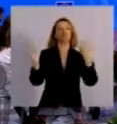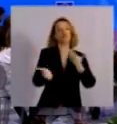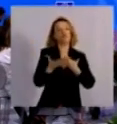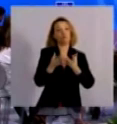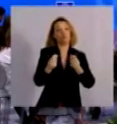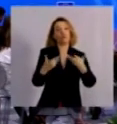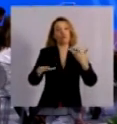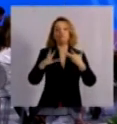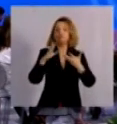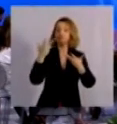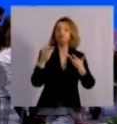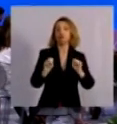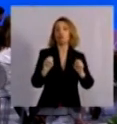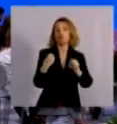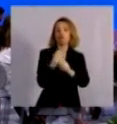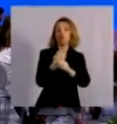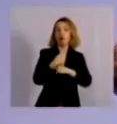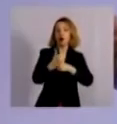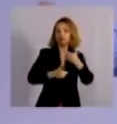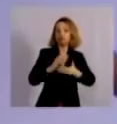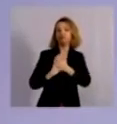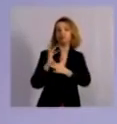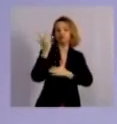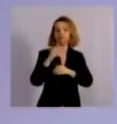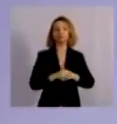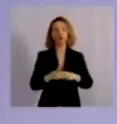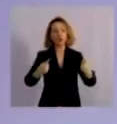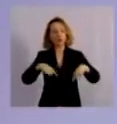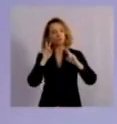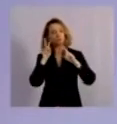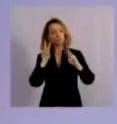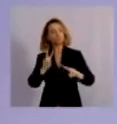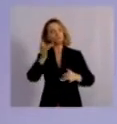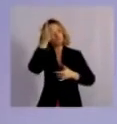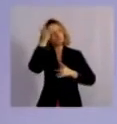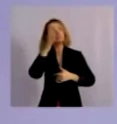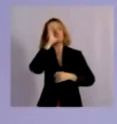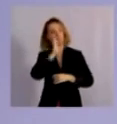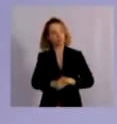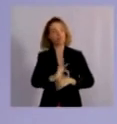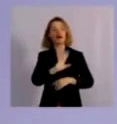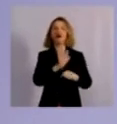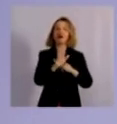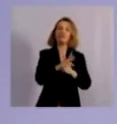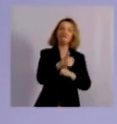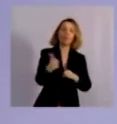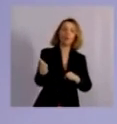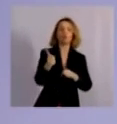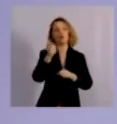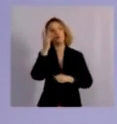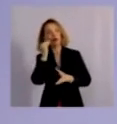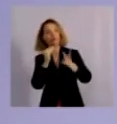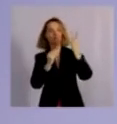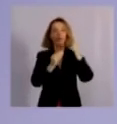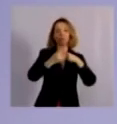και τελικά να διαπιστώσουν ότι υπάρχουν και άλλοι τρόποι να κάνει κανείς τα πράγματα εκτός από τον οποίο έχουμε μάθει. Αποκτούν